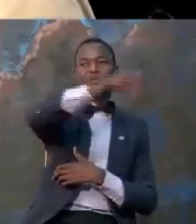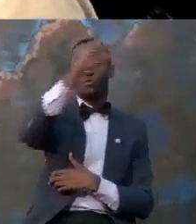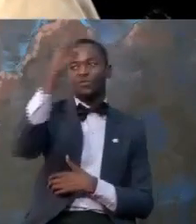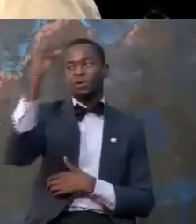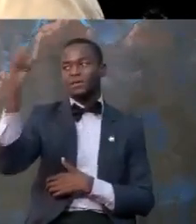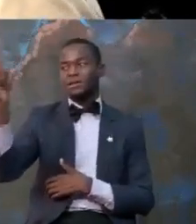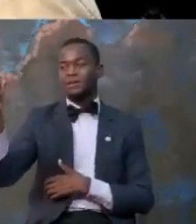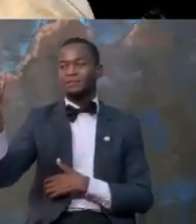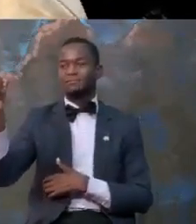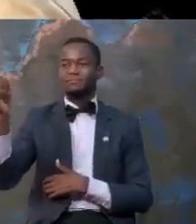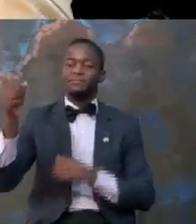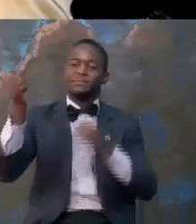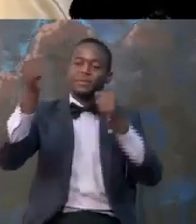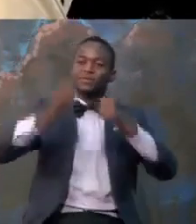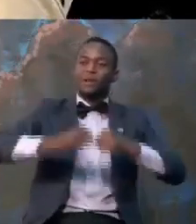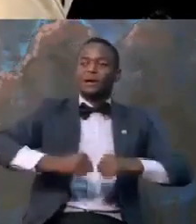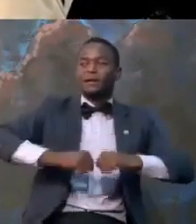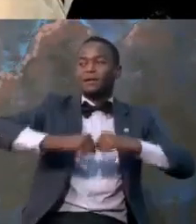Siku moja